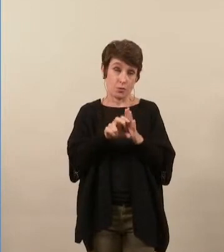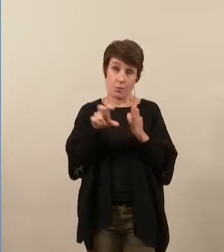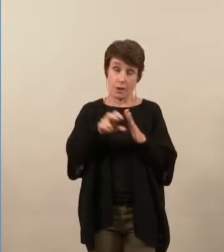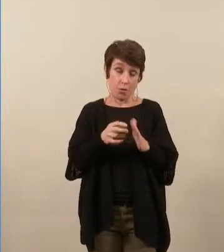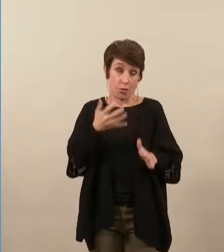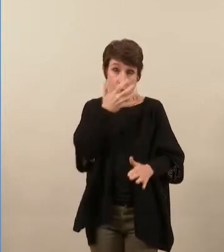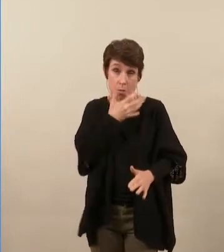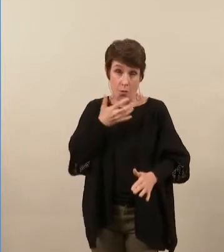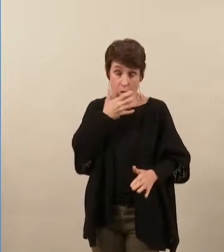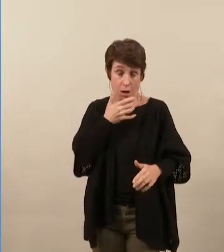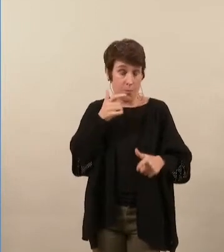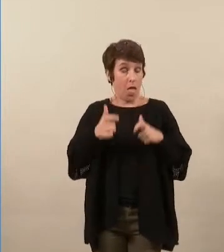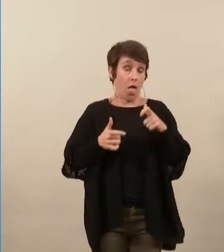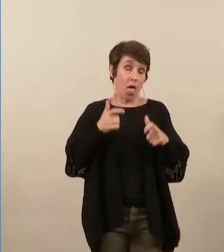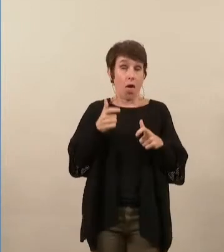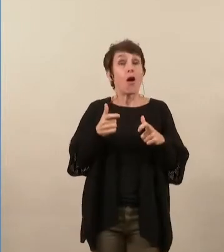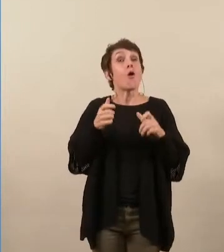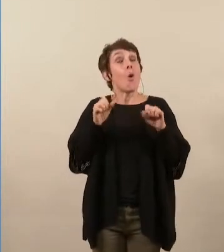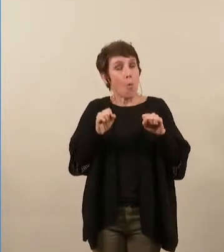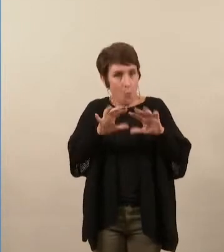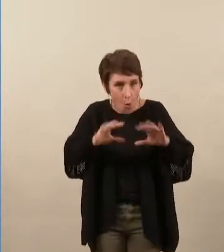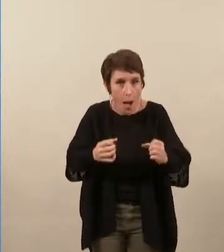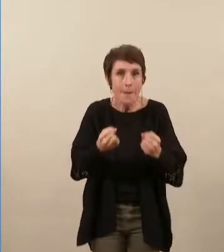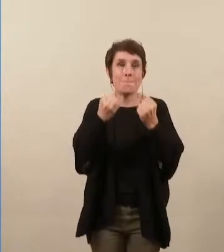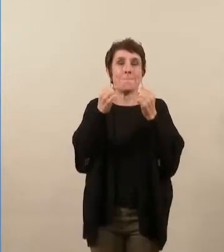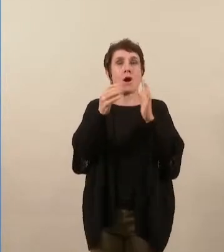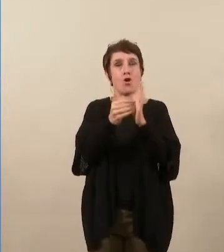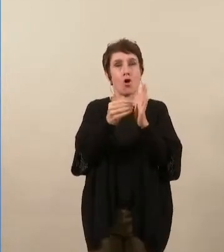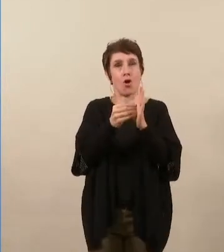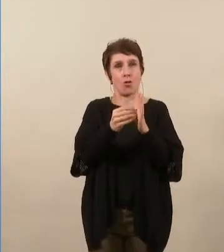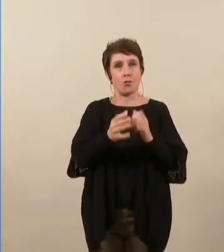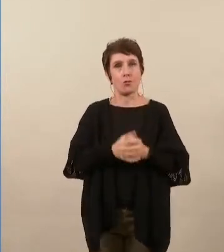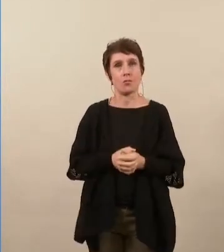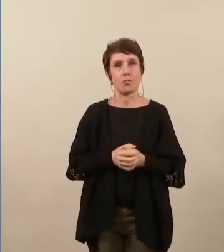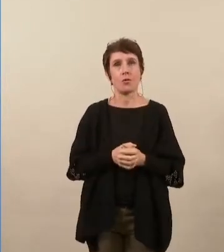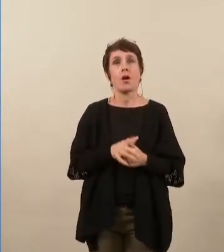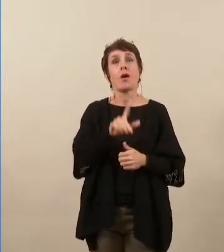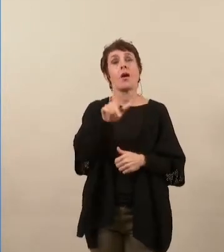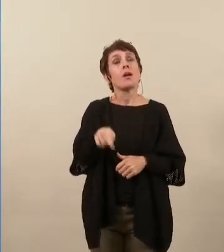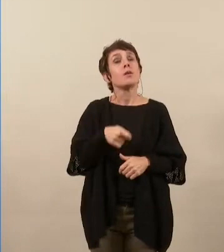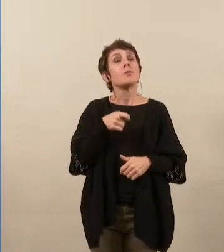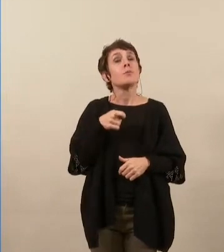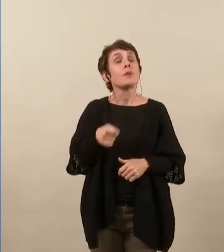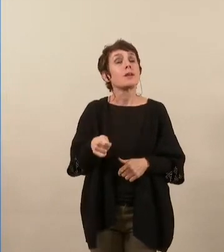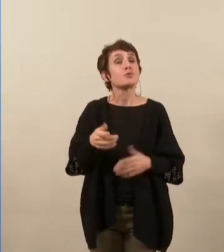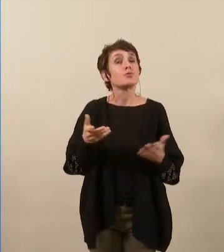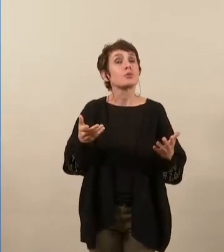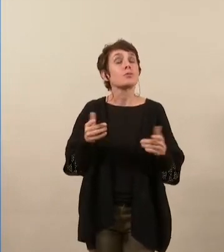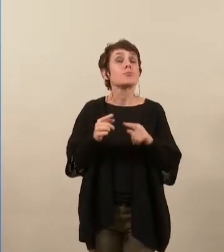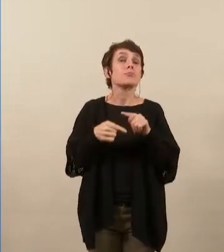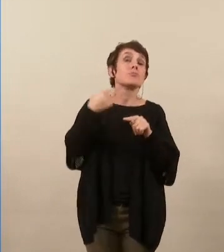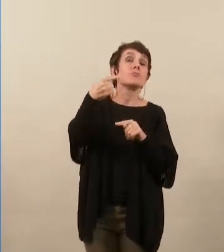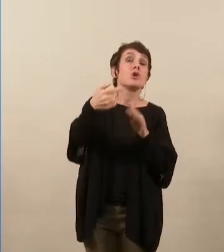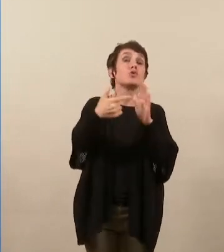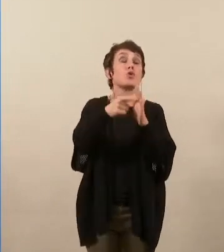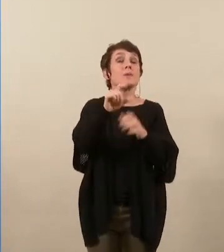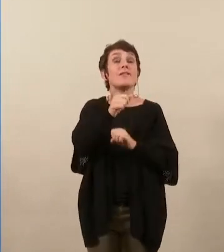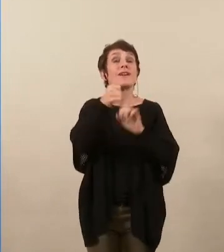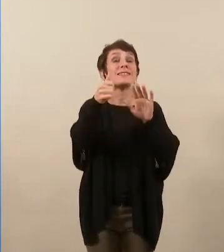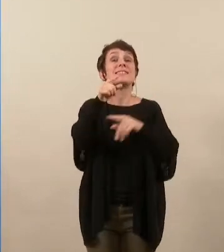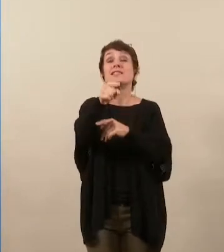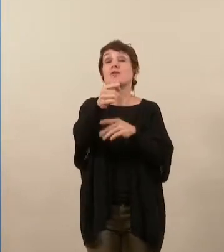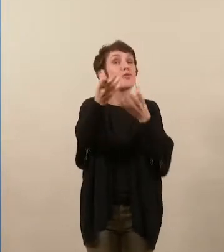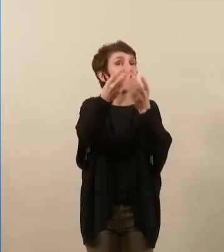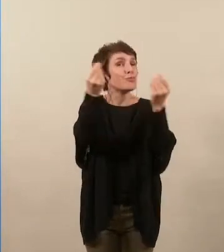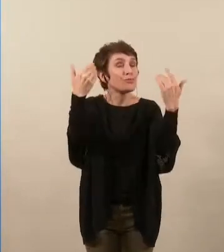elle peut encore être corrigée. Bien sûr, ceux qui récupéreront les manettes de la ville en 2026 après votre